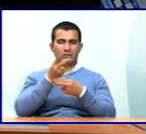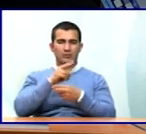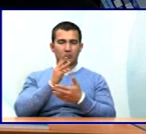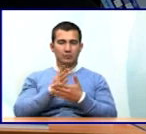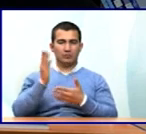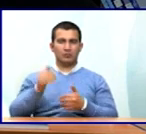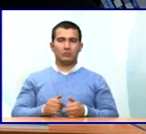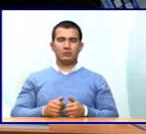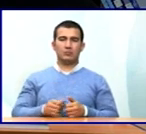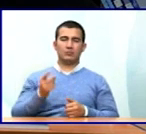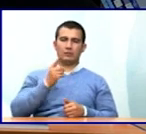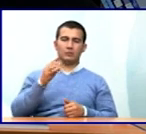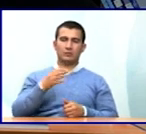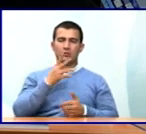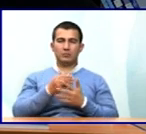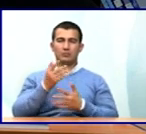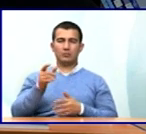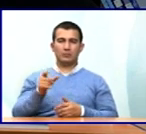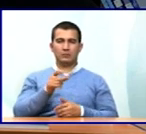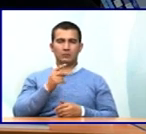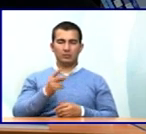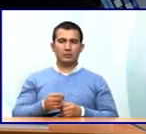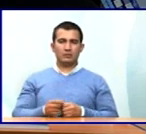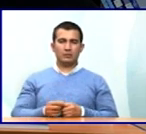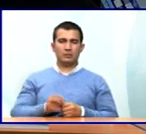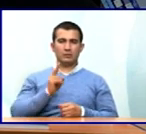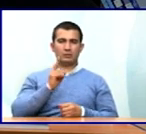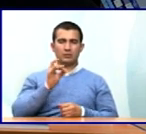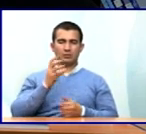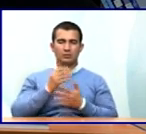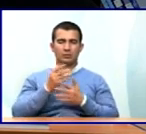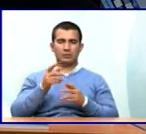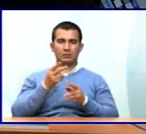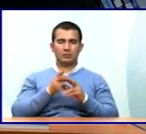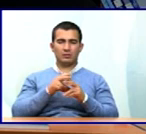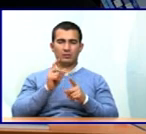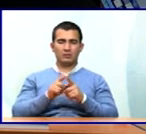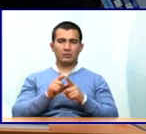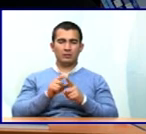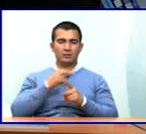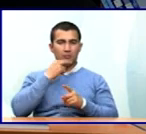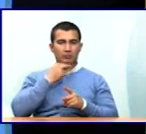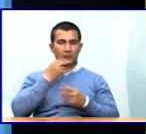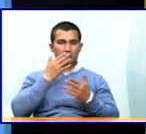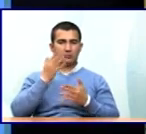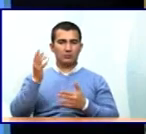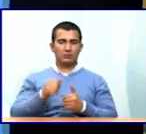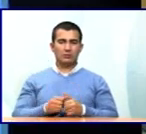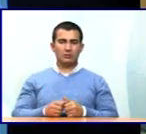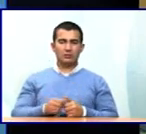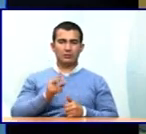Qiyaliklarni tadqiq etishning kirish qismi yozilgan. Kursivda berilgan so'zlarni diqqat bilan o'qiymiz.